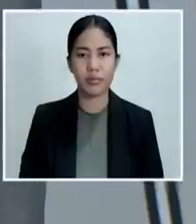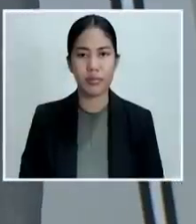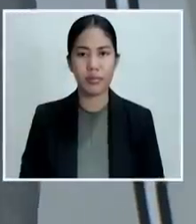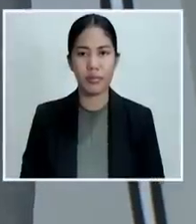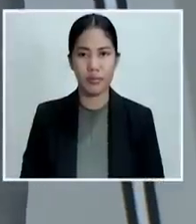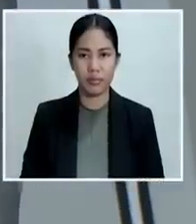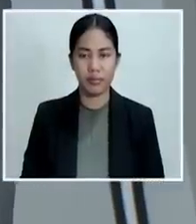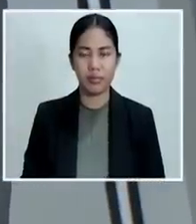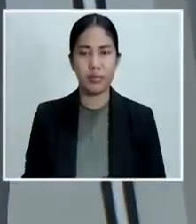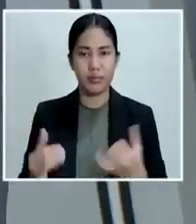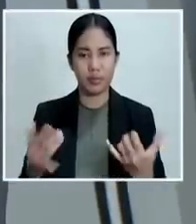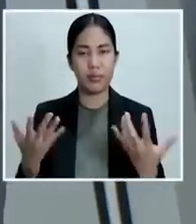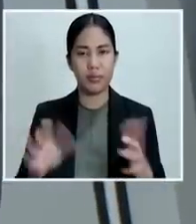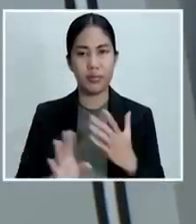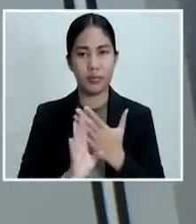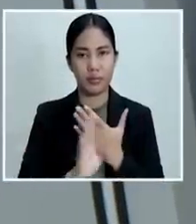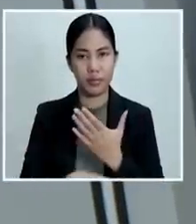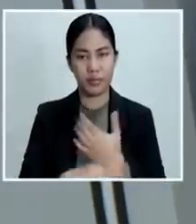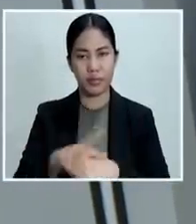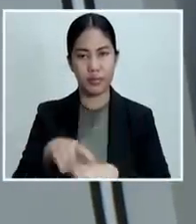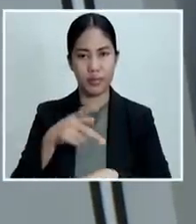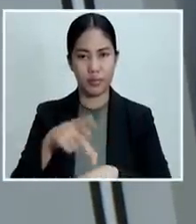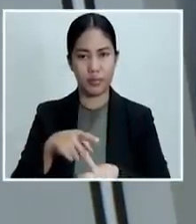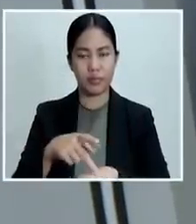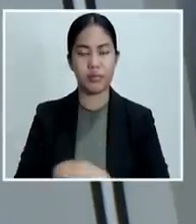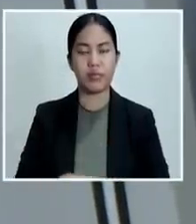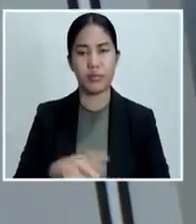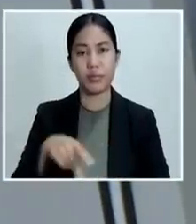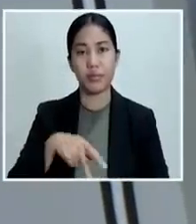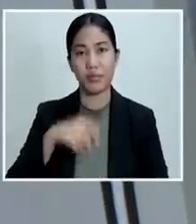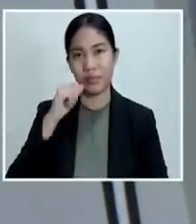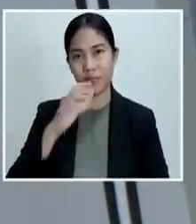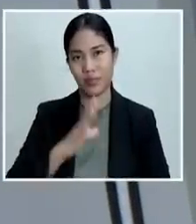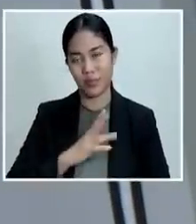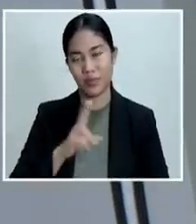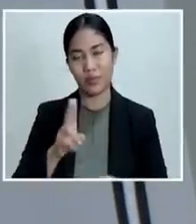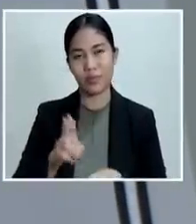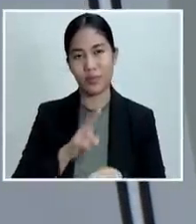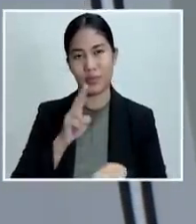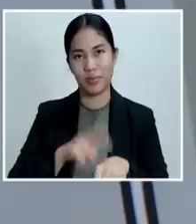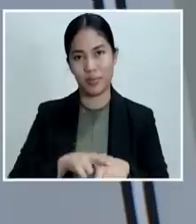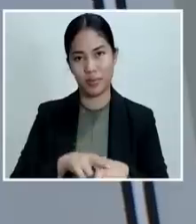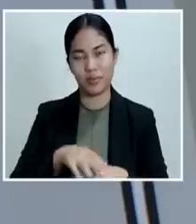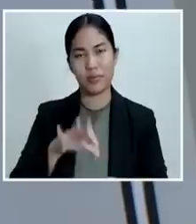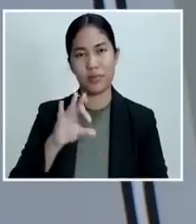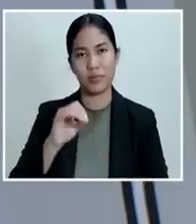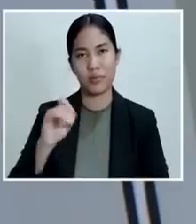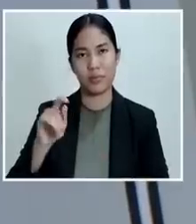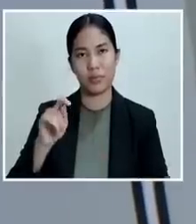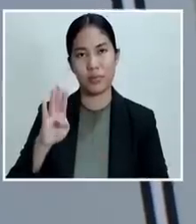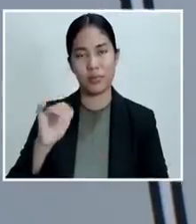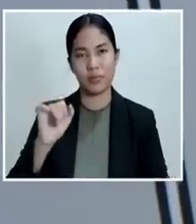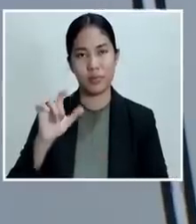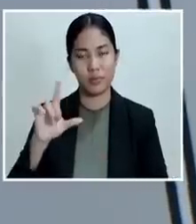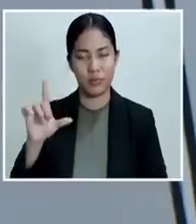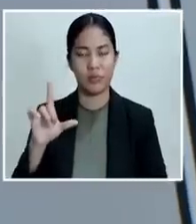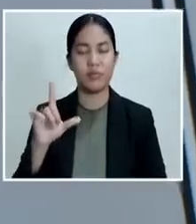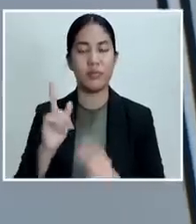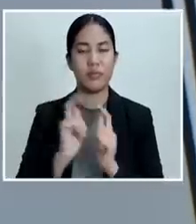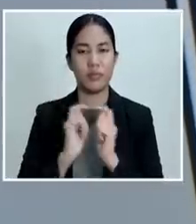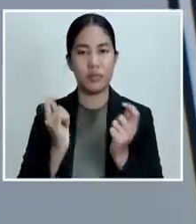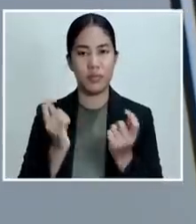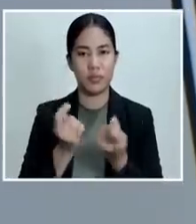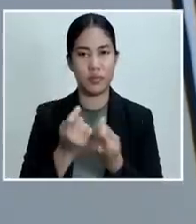Nakabalik na ng bansa sa ang Philippine Women's National Football Team na Pilipinas matapos ang makasaysayang unang sabak